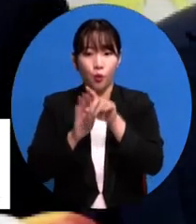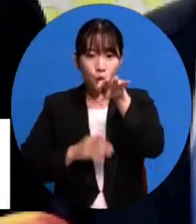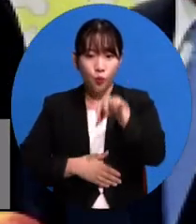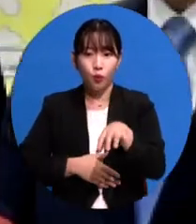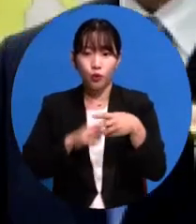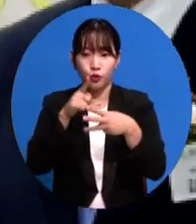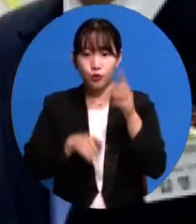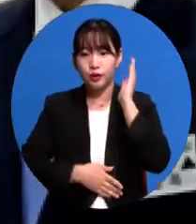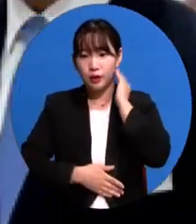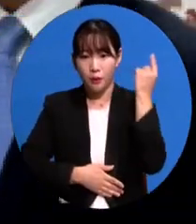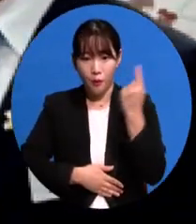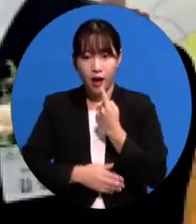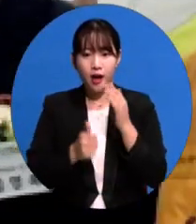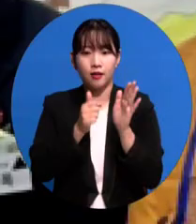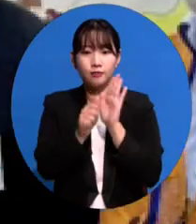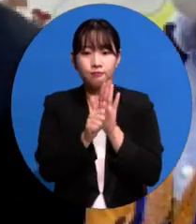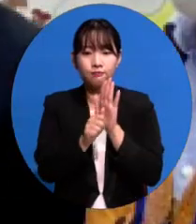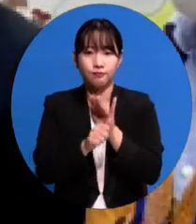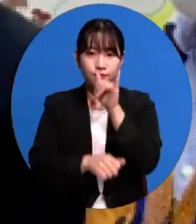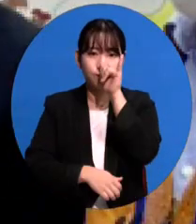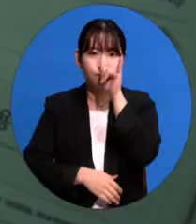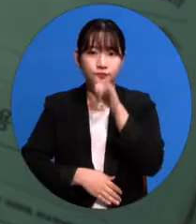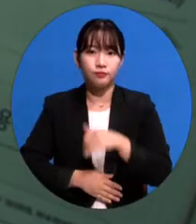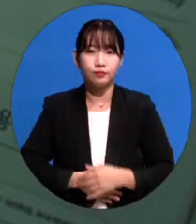대통령도 방문해 격려했습니다.